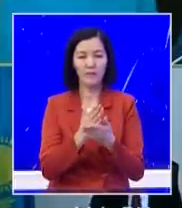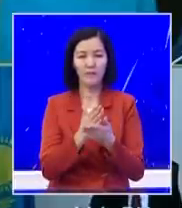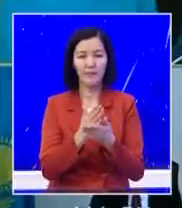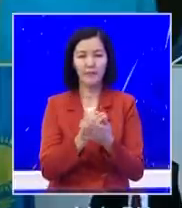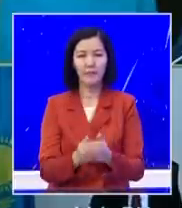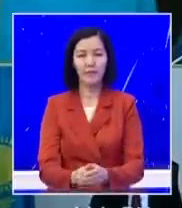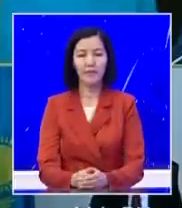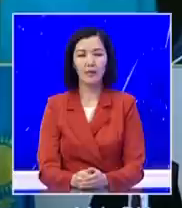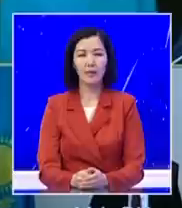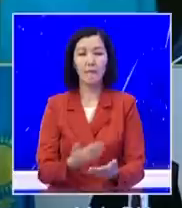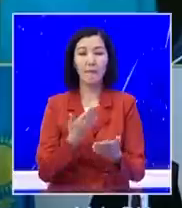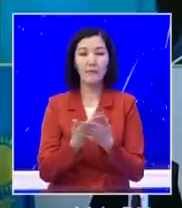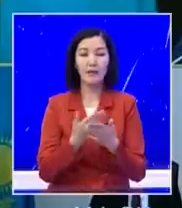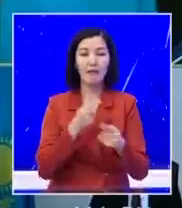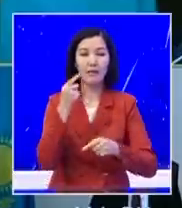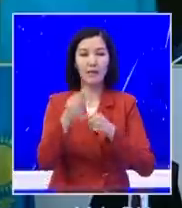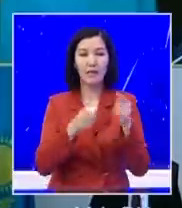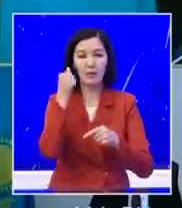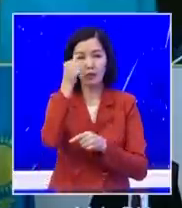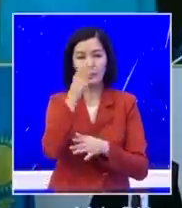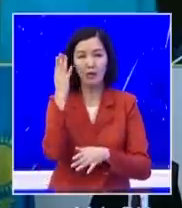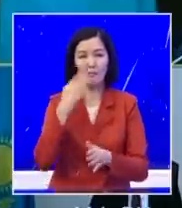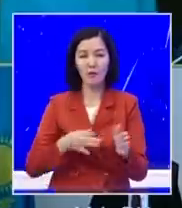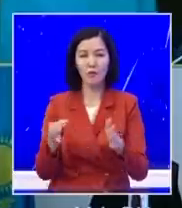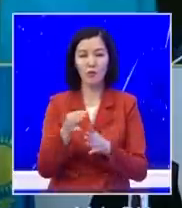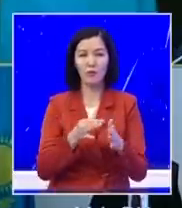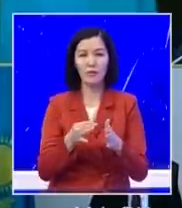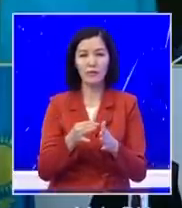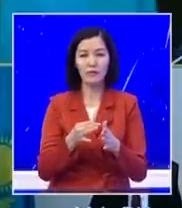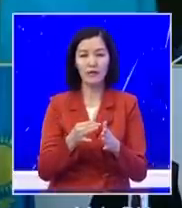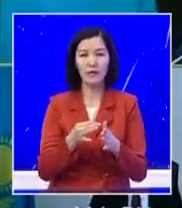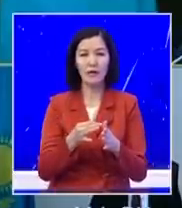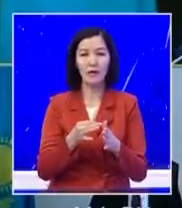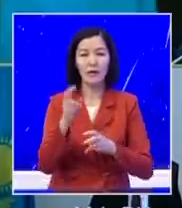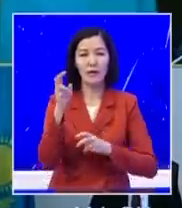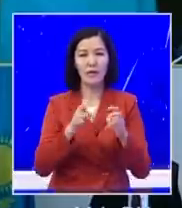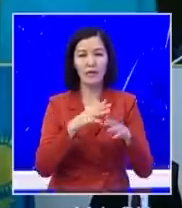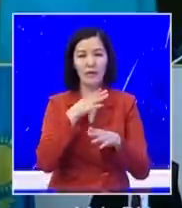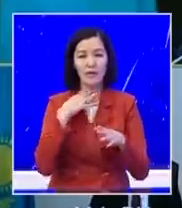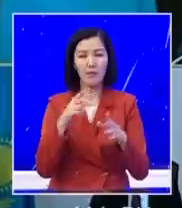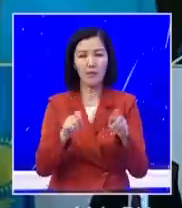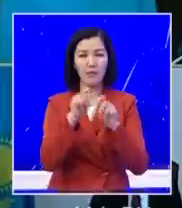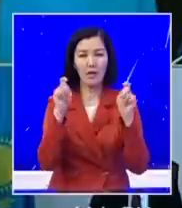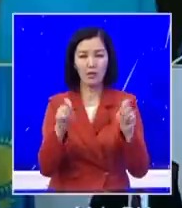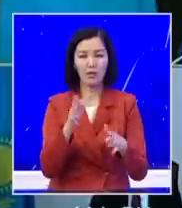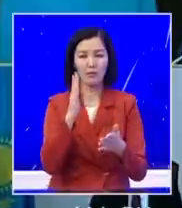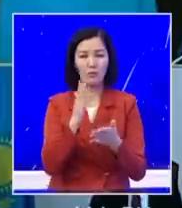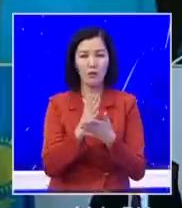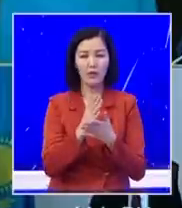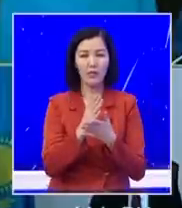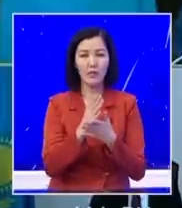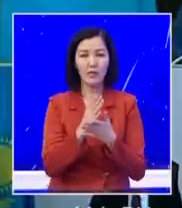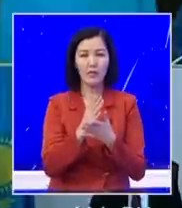жасайды. Мысалы, келесі жылы Алматы облысында Бауман компаниясының ет комбинаты іске қосылады. Бұл